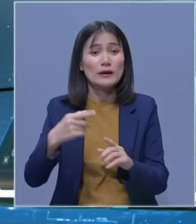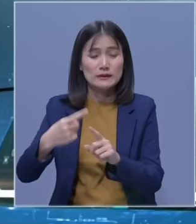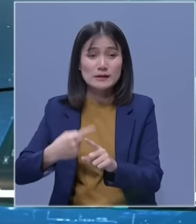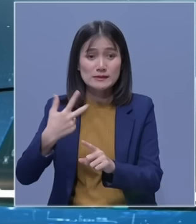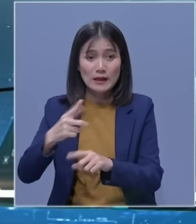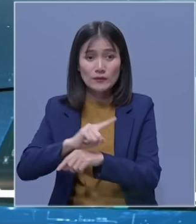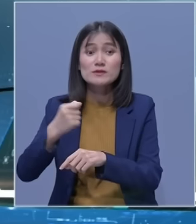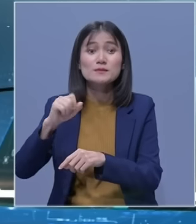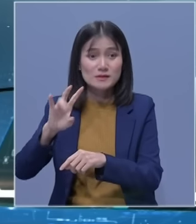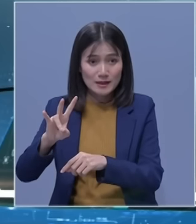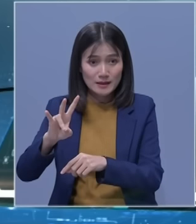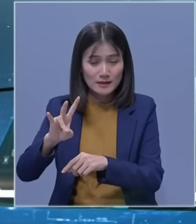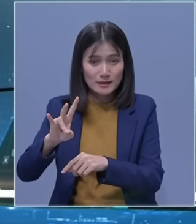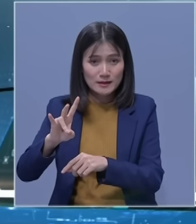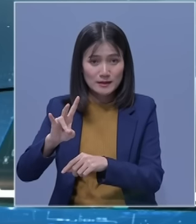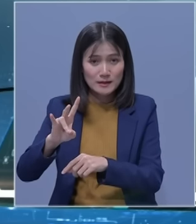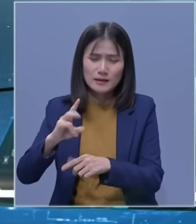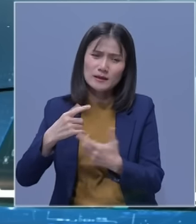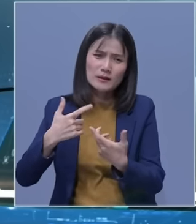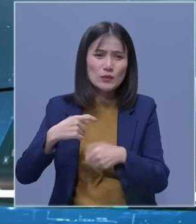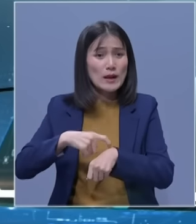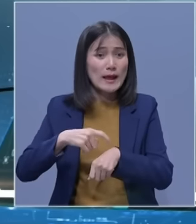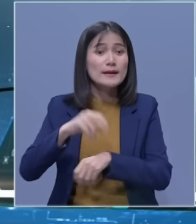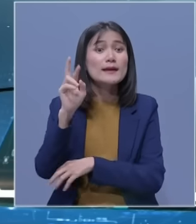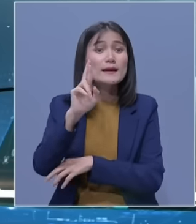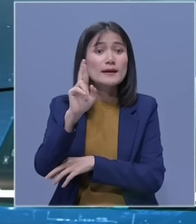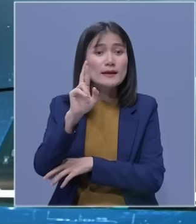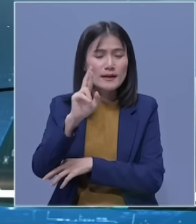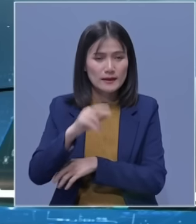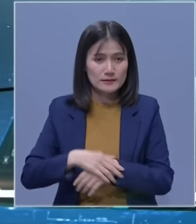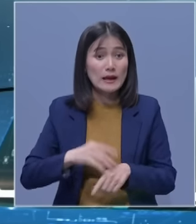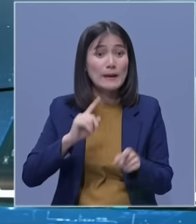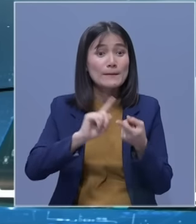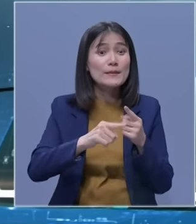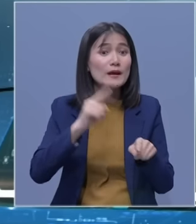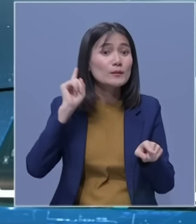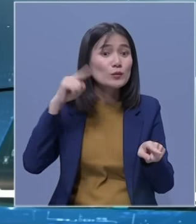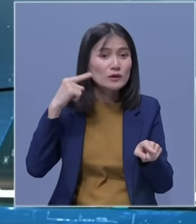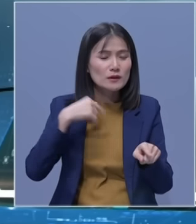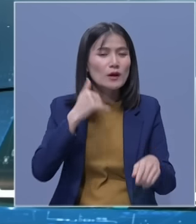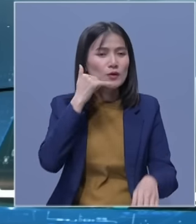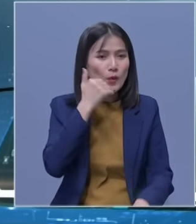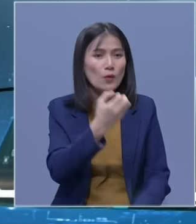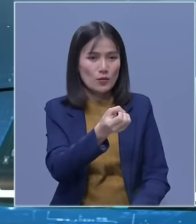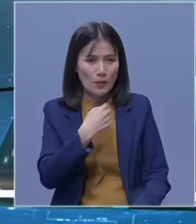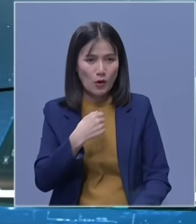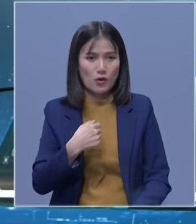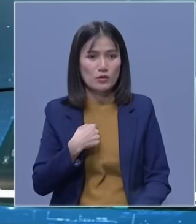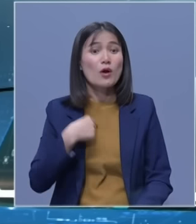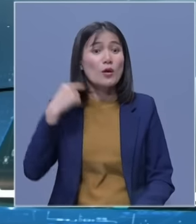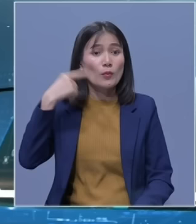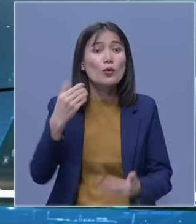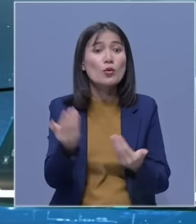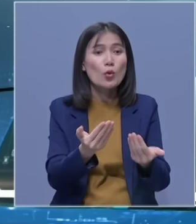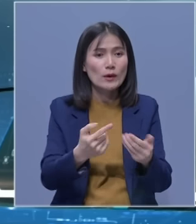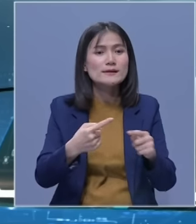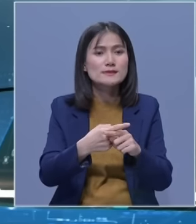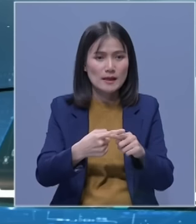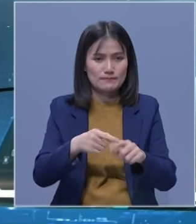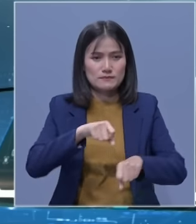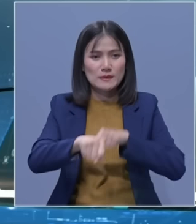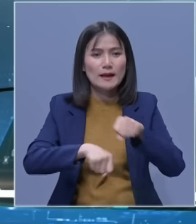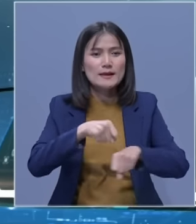คมตอนสักเกือบเที่ยงนางรัตนาพรโทรมาแจ้งบอกว่าลูกสาวได้รับบาดเจ็บนะไปขี่จักรย